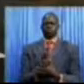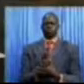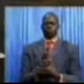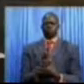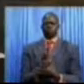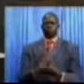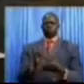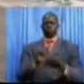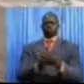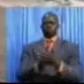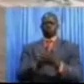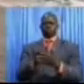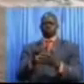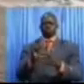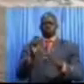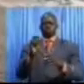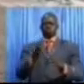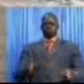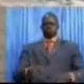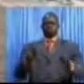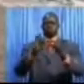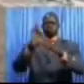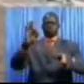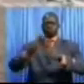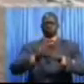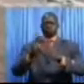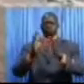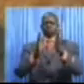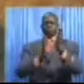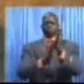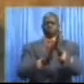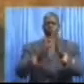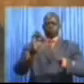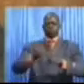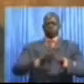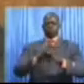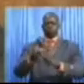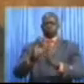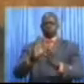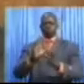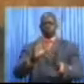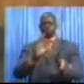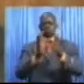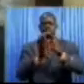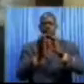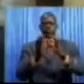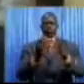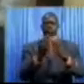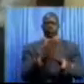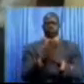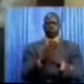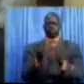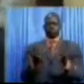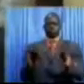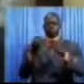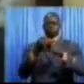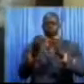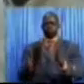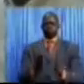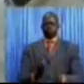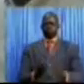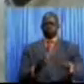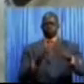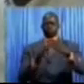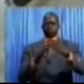C'est l'étape ultime de la formation dans les écoles professionnelles. Le face-à-face entre le jury et l'étudiant qui doit défendre